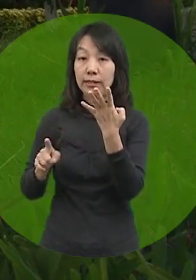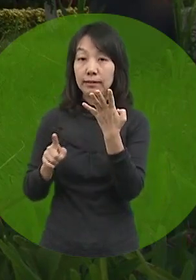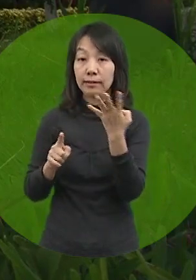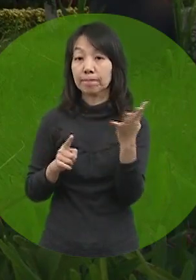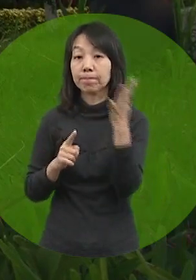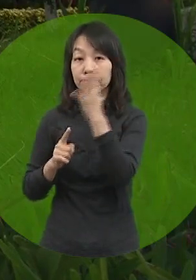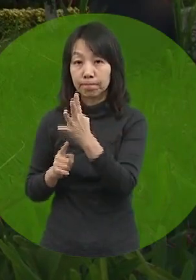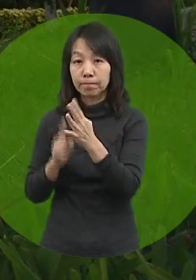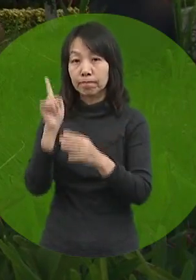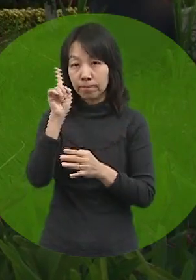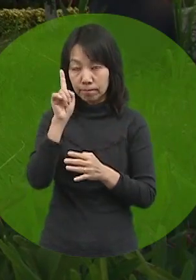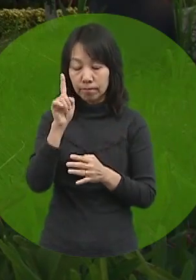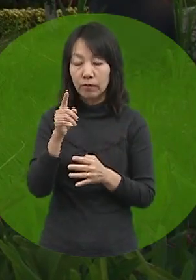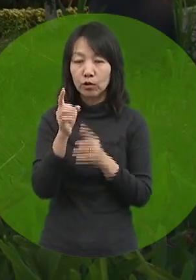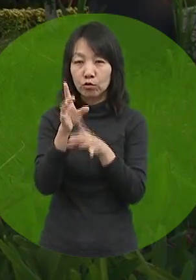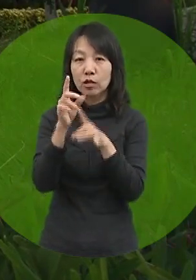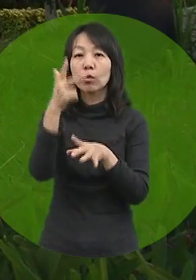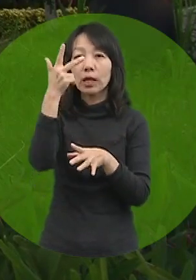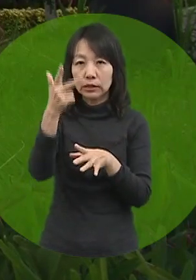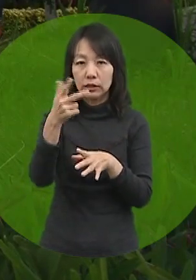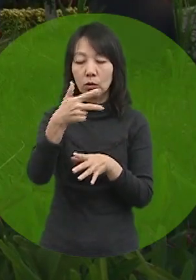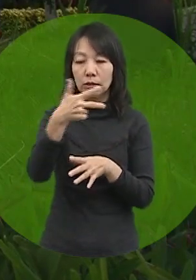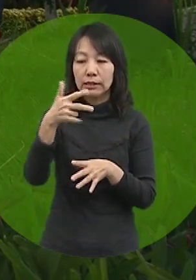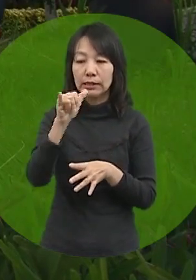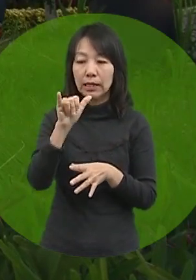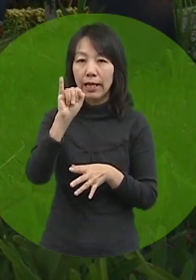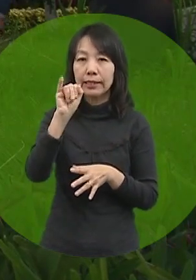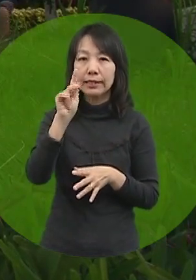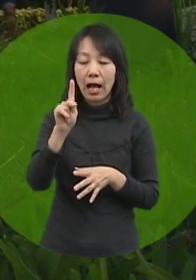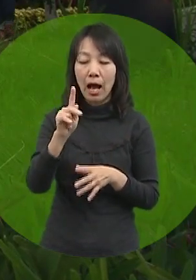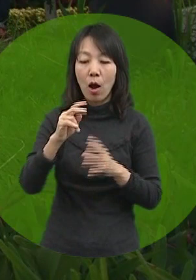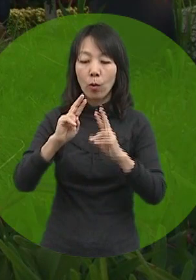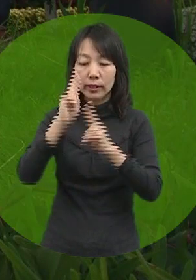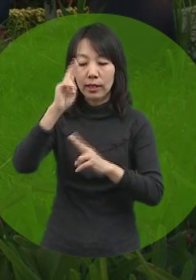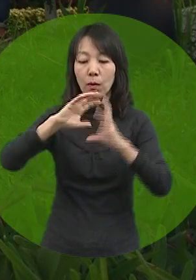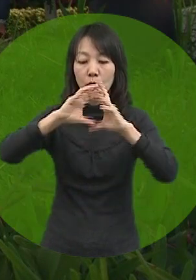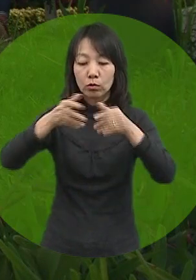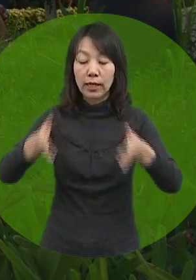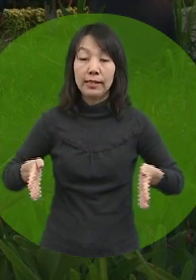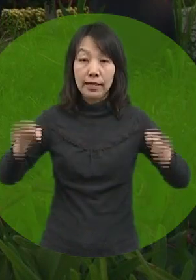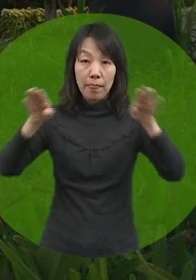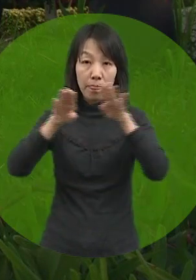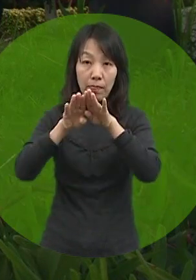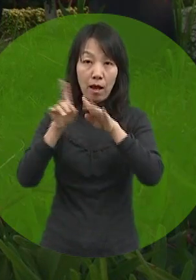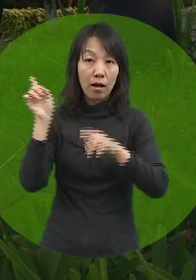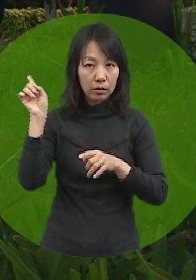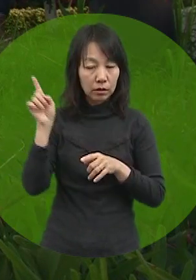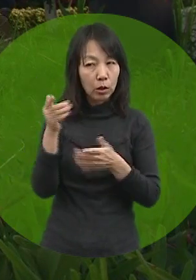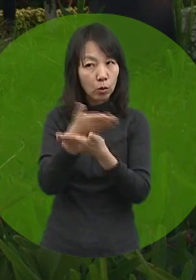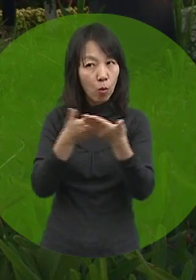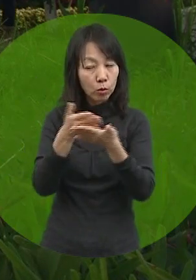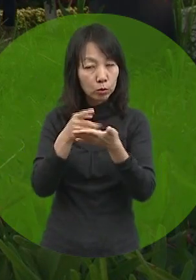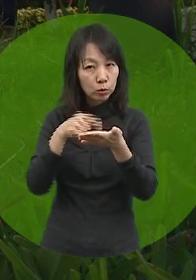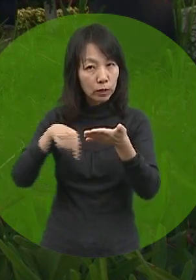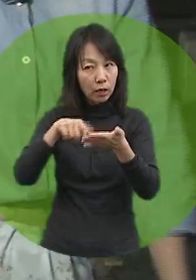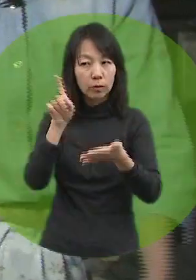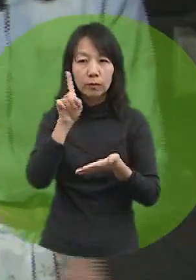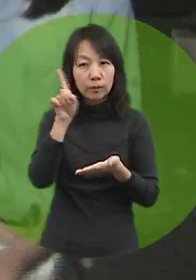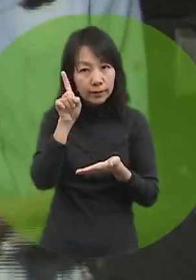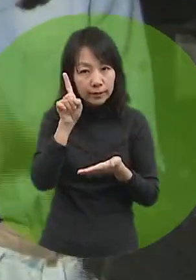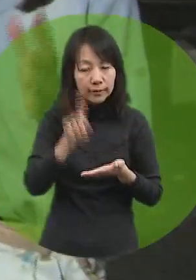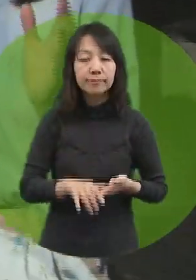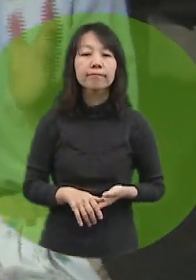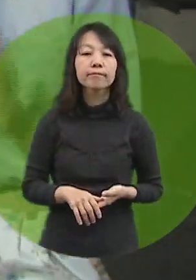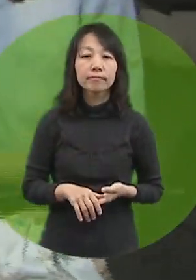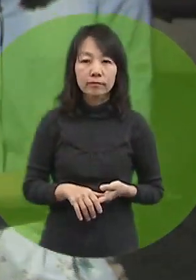浦添市にある JICA 沖縄国際センター。ここでどのような交流が行われているのでしょうか。